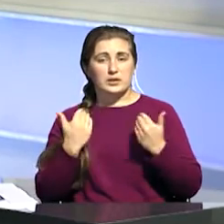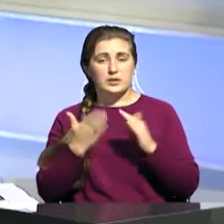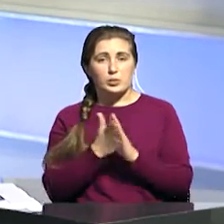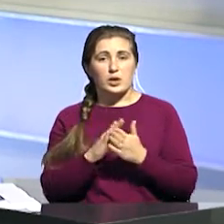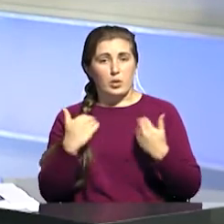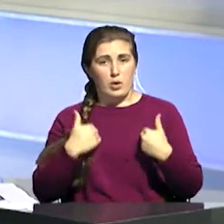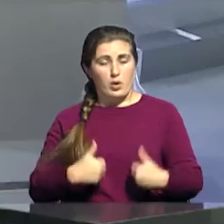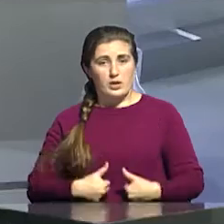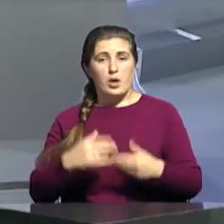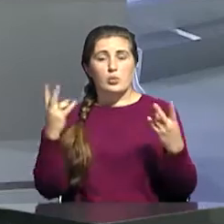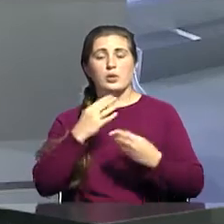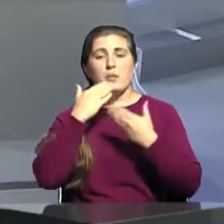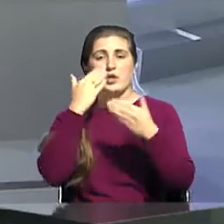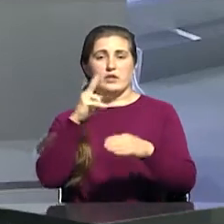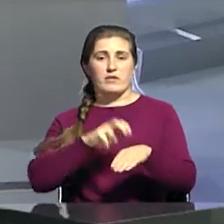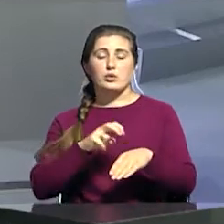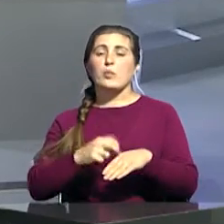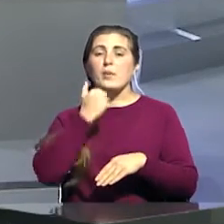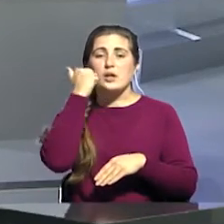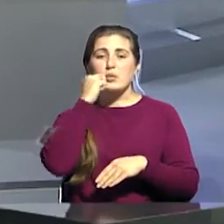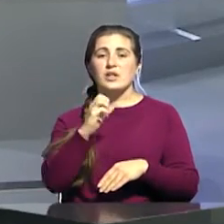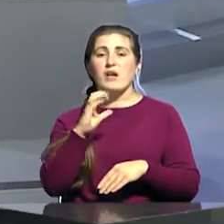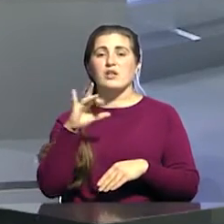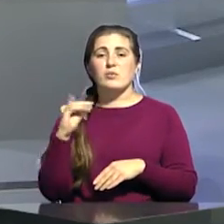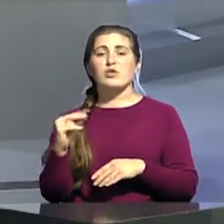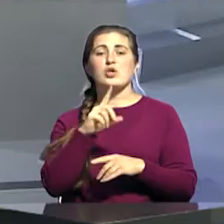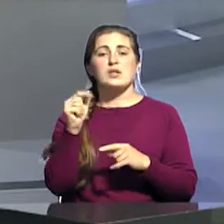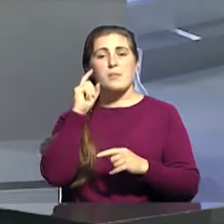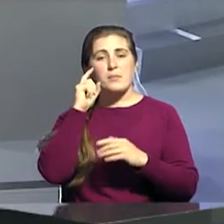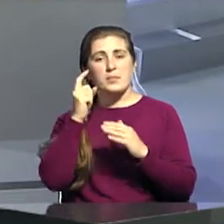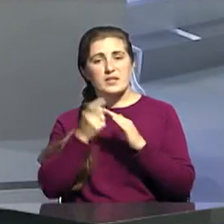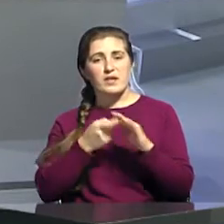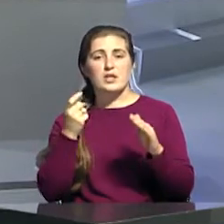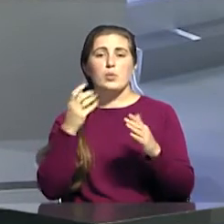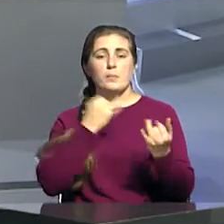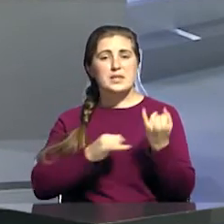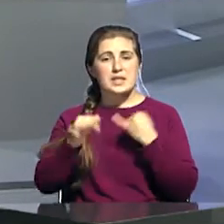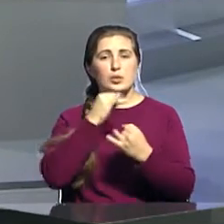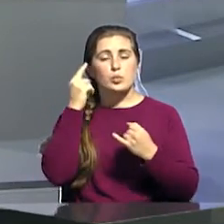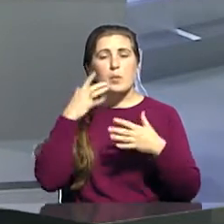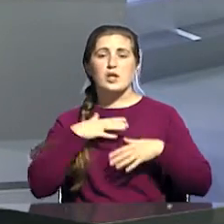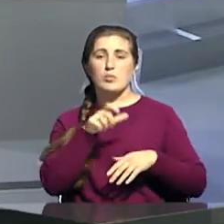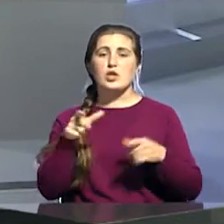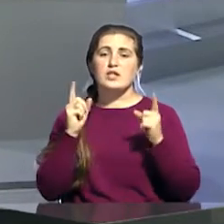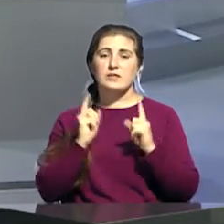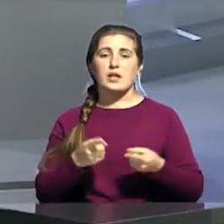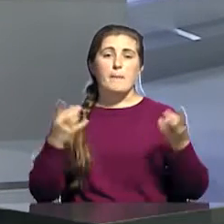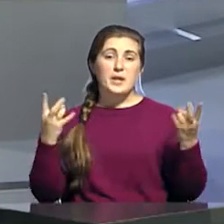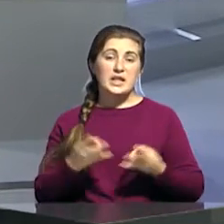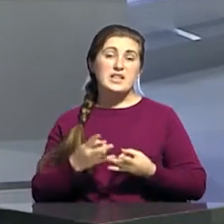нужно обращаться к врачу. Благодарю, Сергей Владимирович, за познавательную беседу. Думаю, все-таки она крымчанам действительно пригодится.